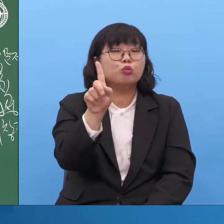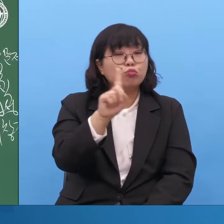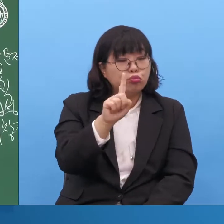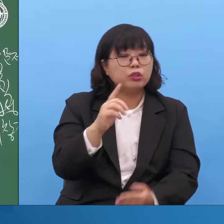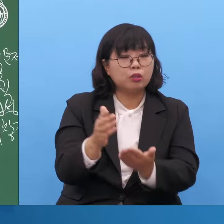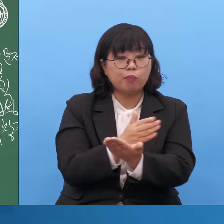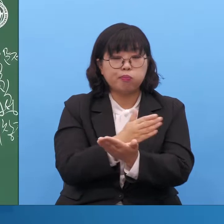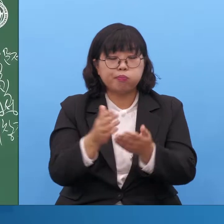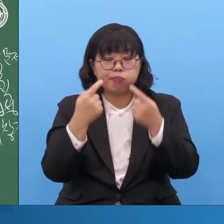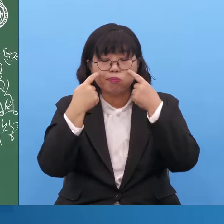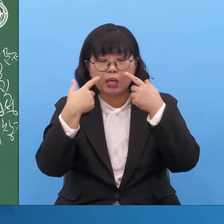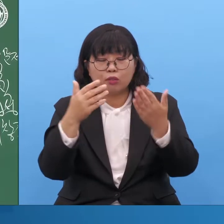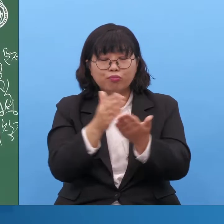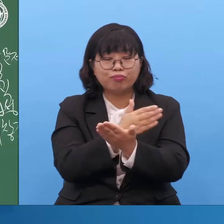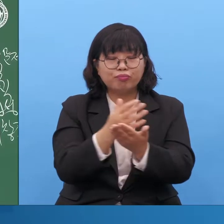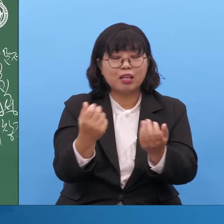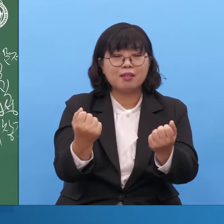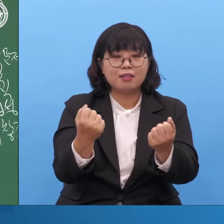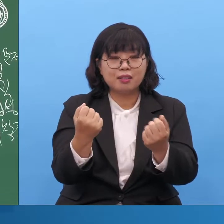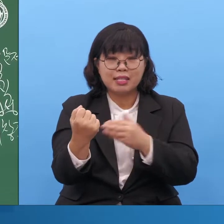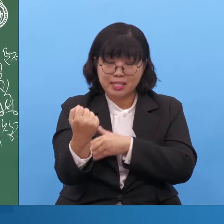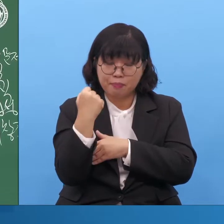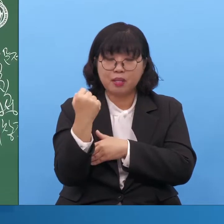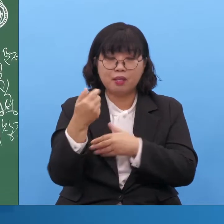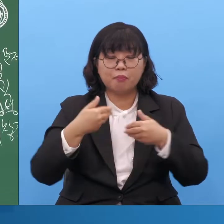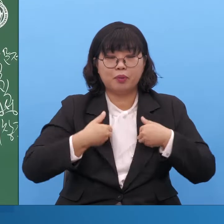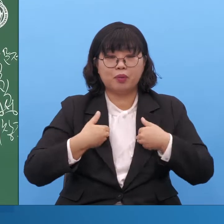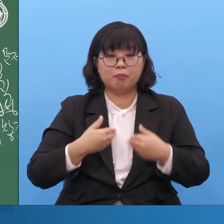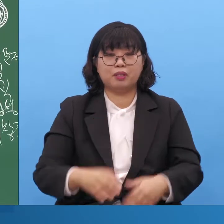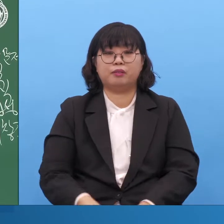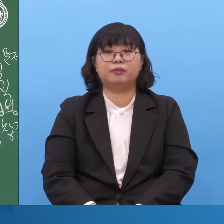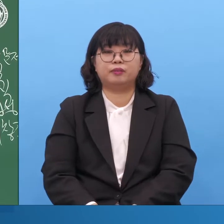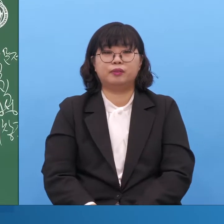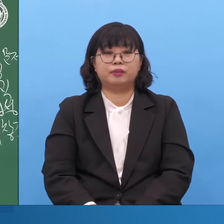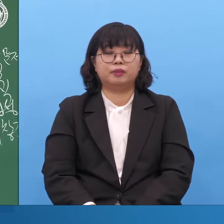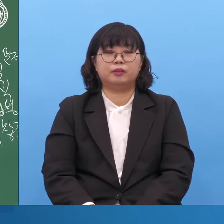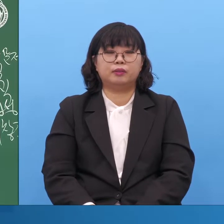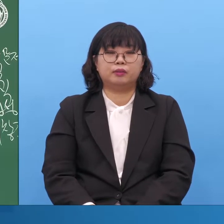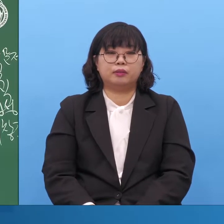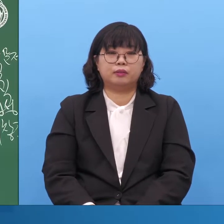흩어진 제자들이 힘이 들기 때문에요. 대부분의 사람들이